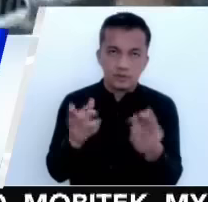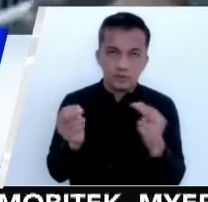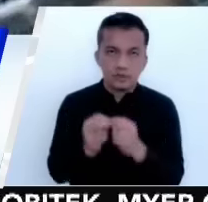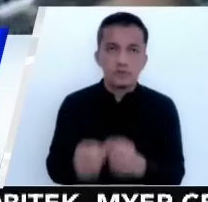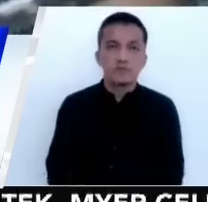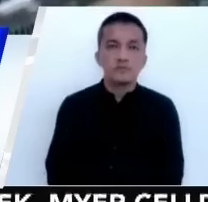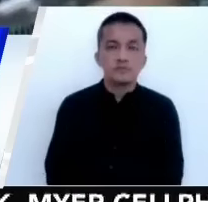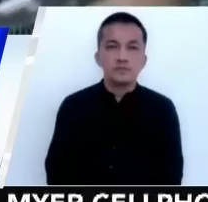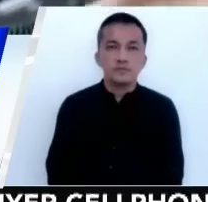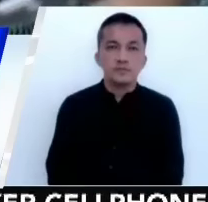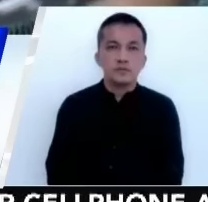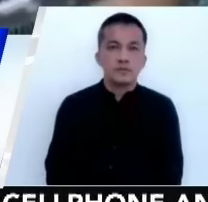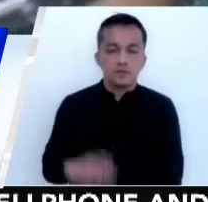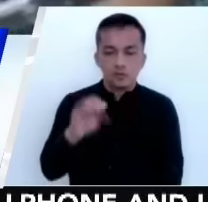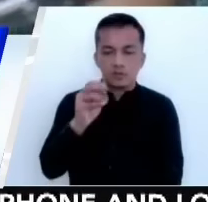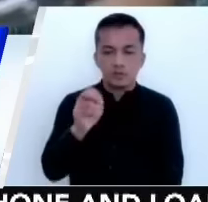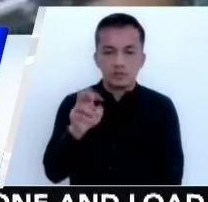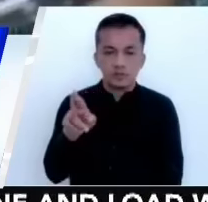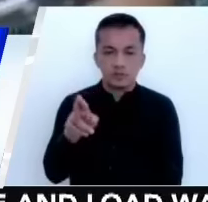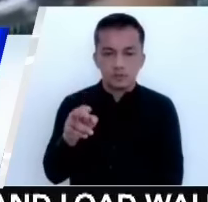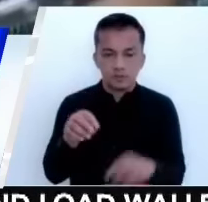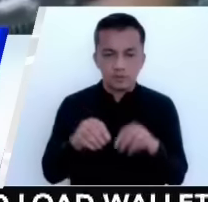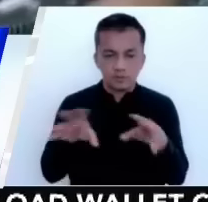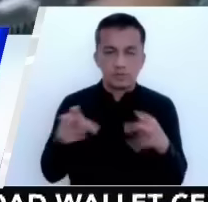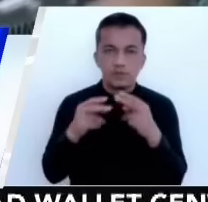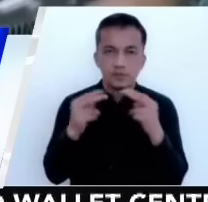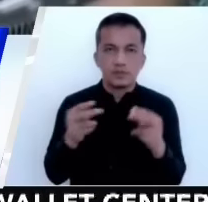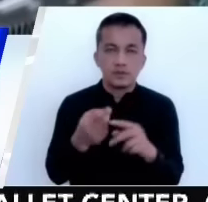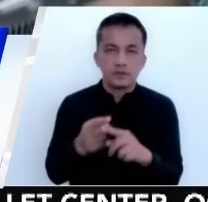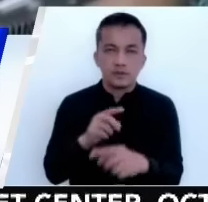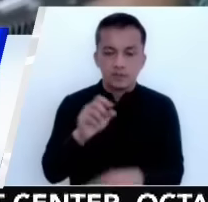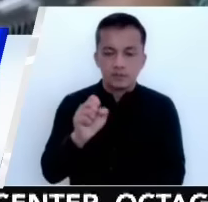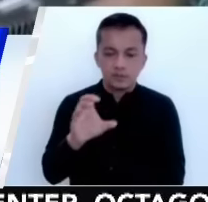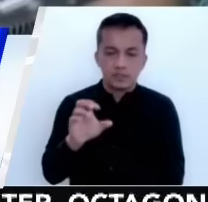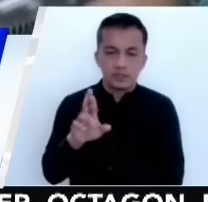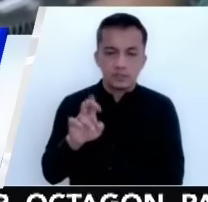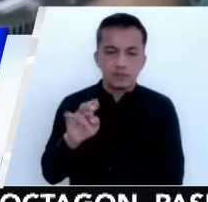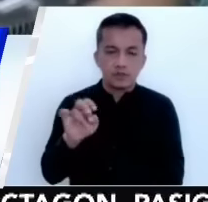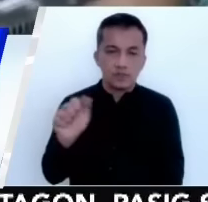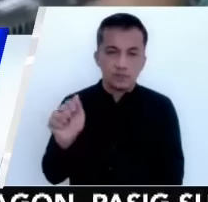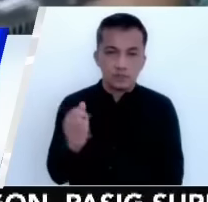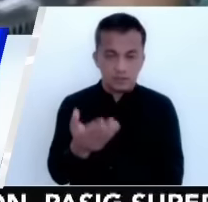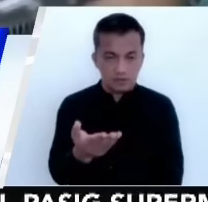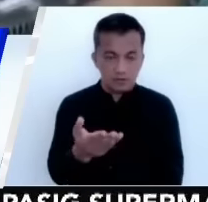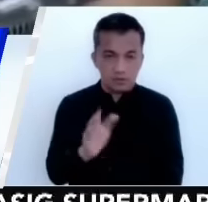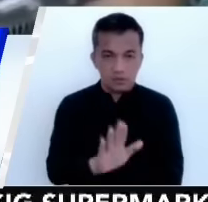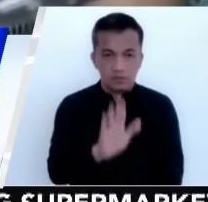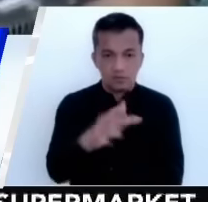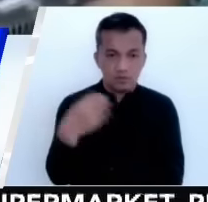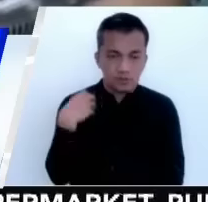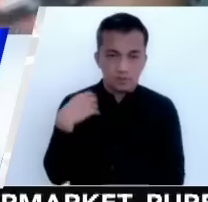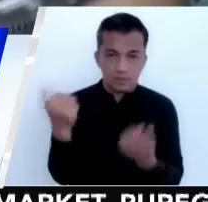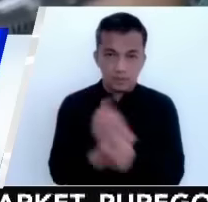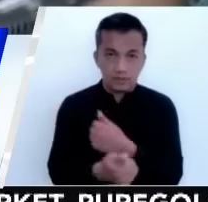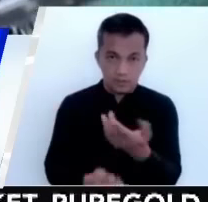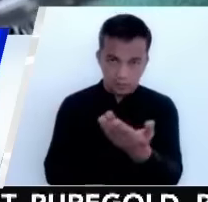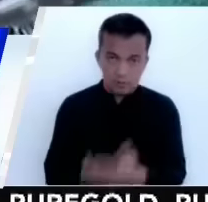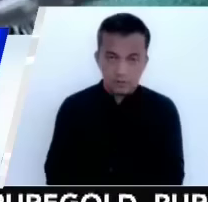Commissioner, kumakalat na po yung balita galing kay Secretary Remulla, your boss, na pinalitan na raw kayo. Is this